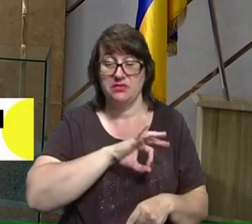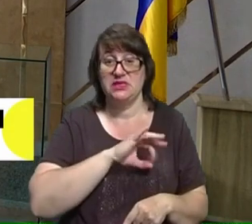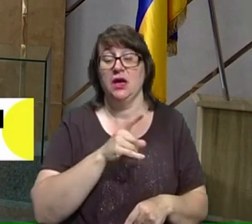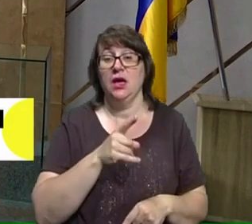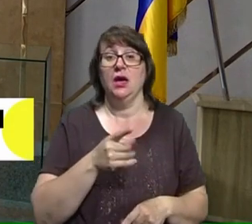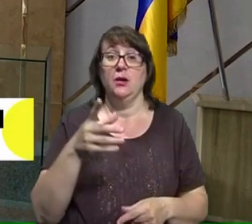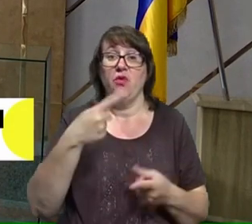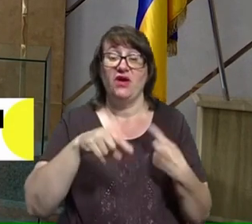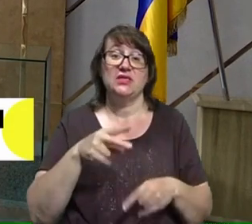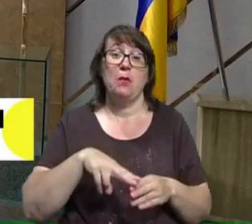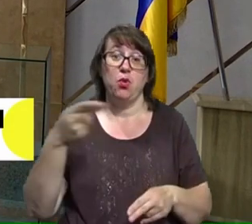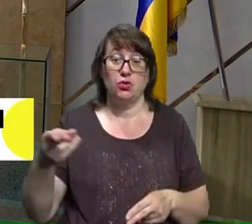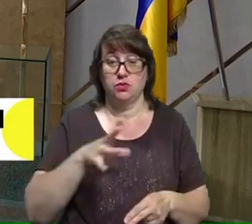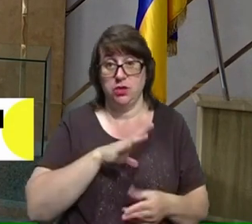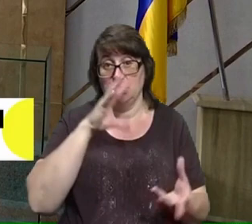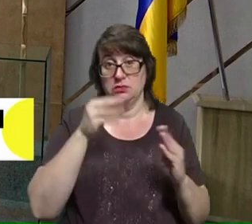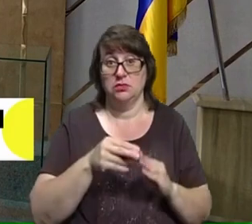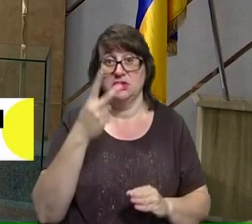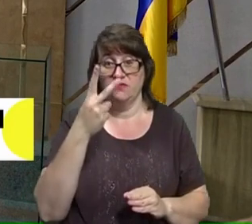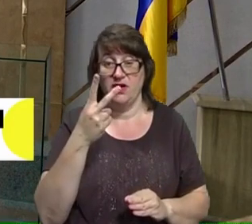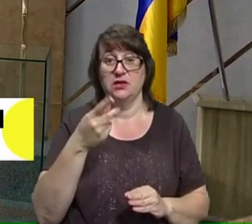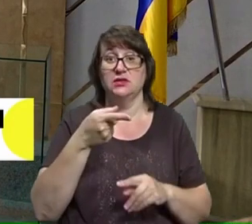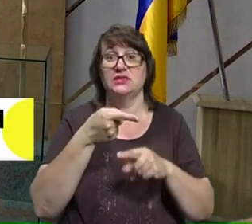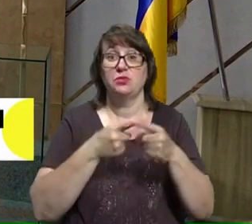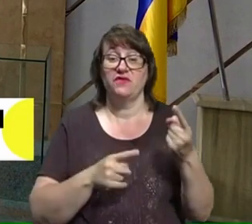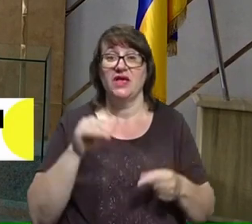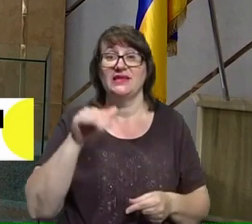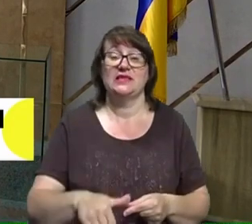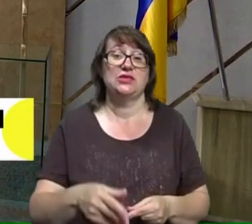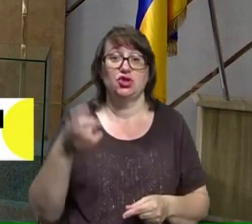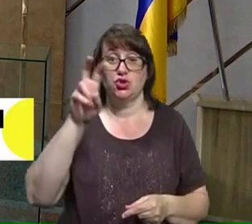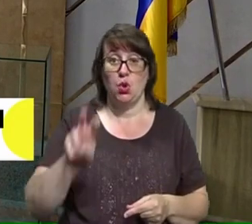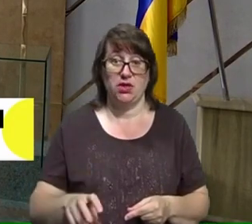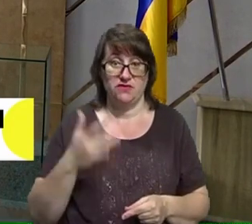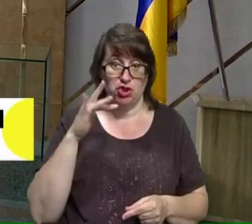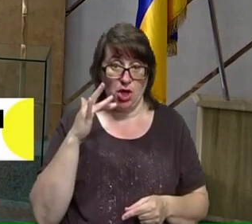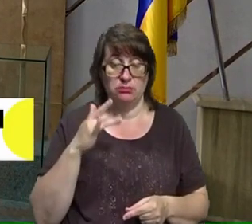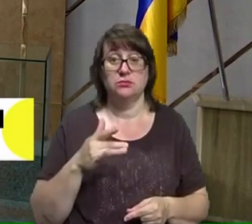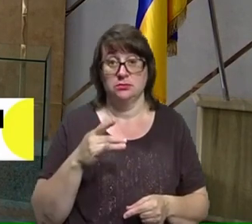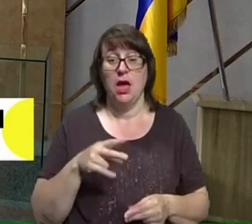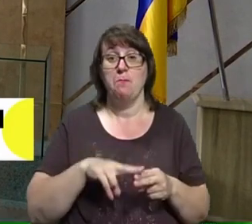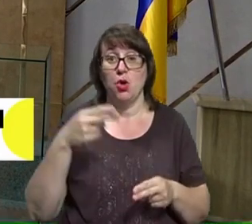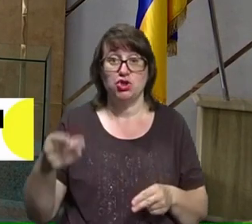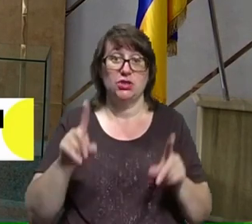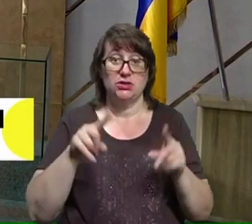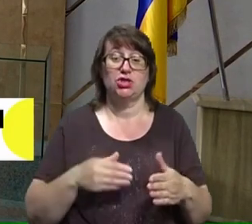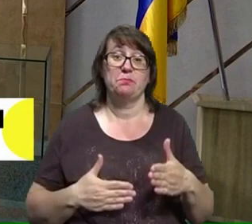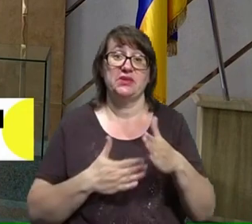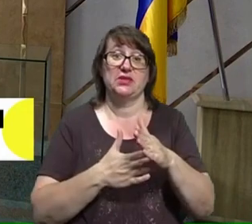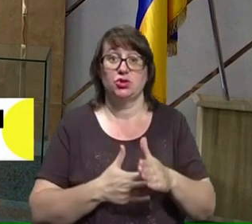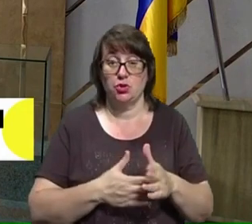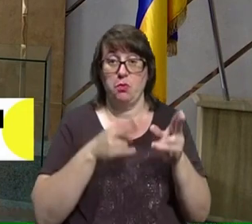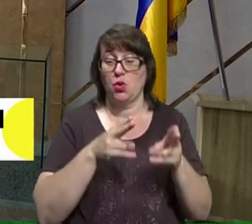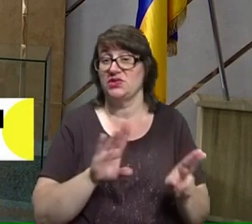надуманого боргу становила 2,5 тисячі доларів США. Однак боржник навіть під тиском погроз не піддавався і